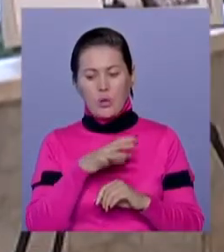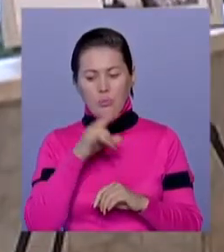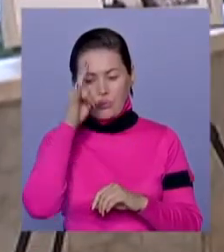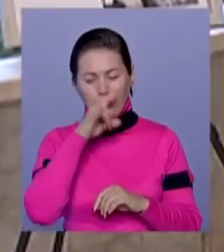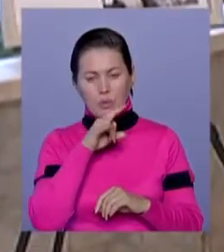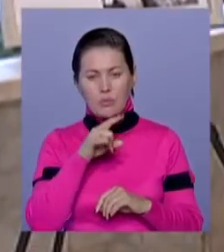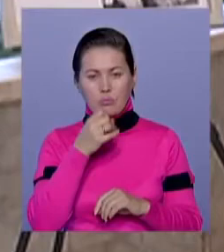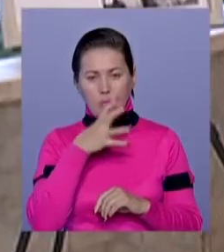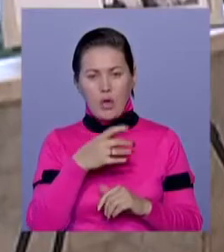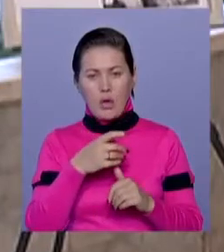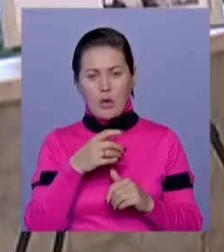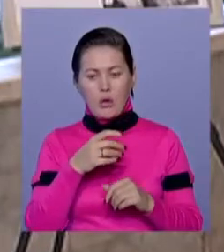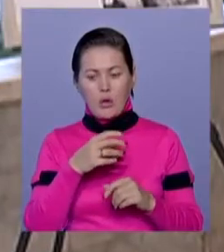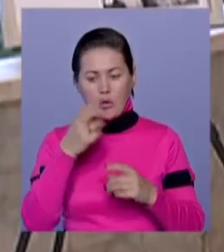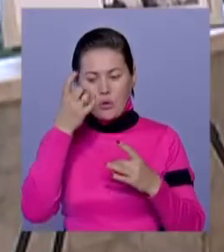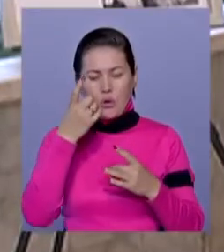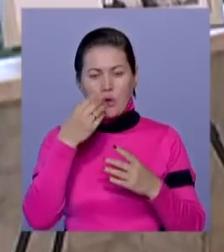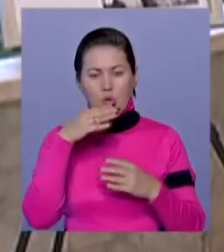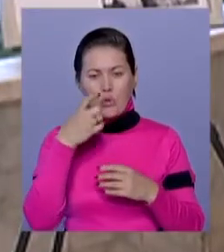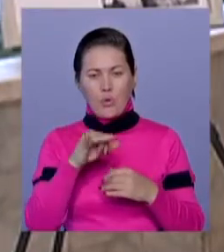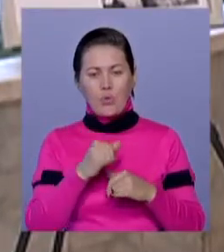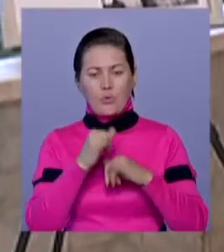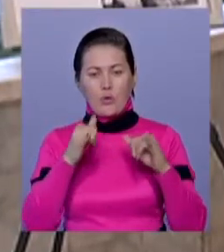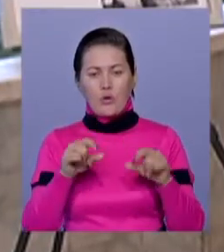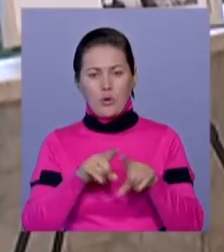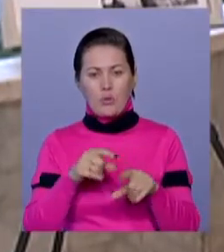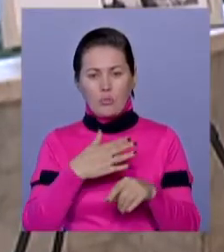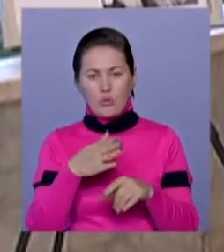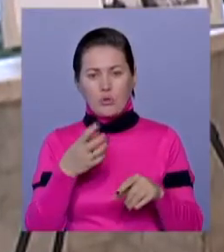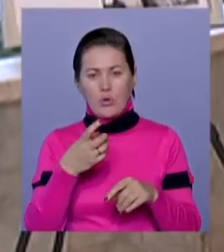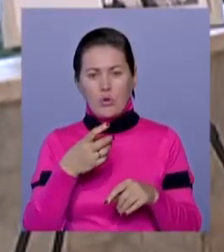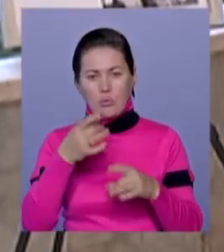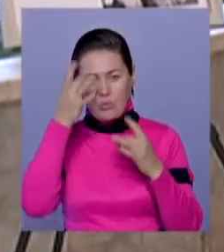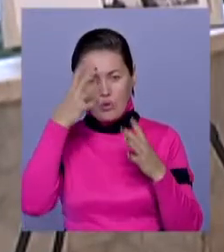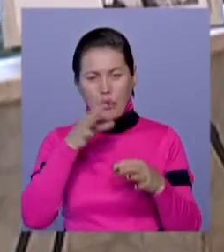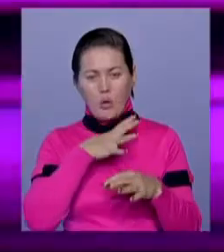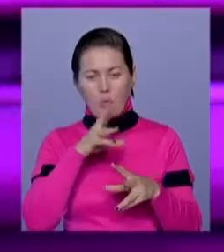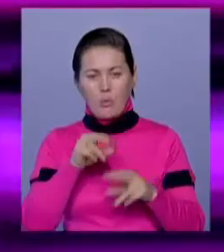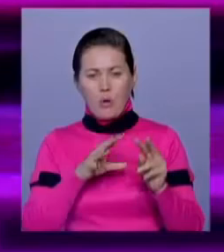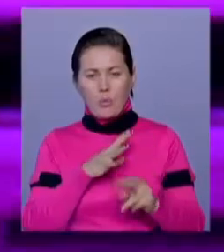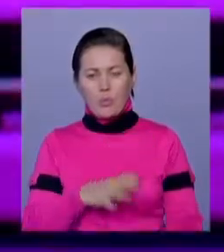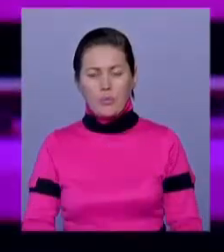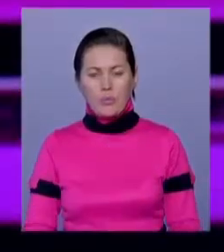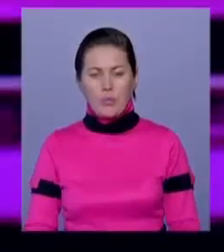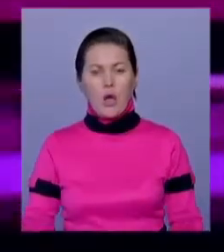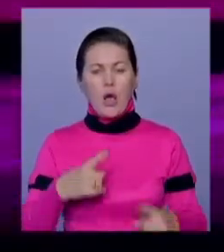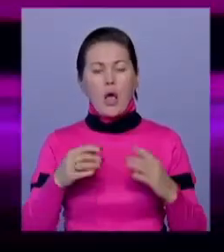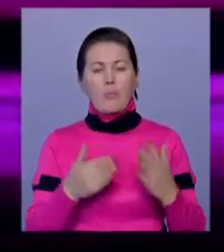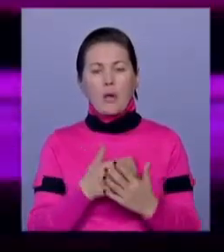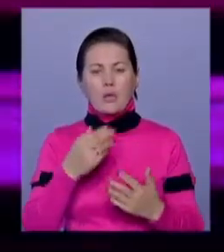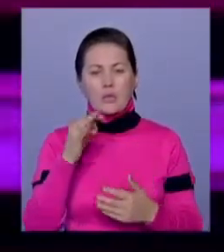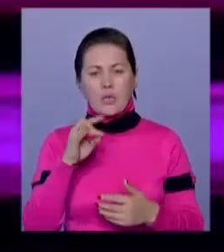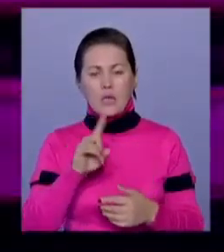Қазақтың жақсы мақалы бар, той тойғыласын деп. Бұл да біздің еліміздің бір тойы деп есептейміз. Өзге ақпарат.